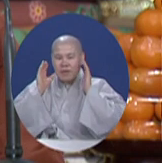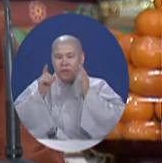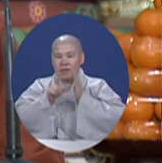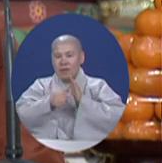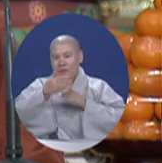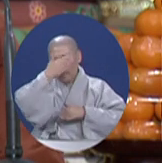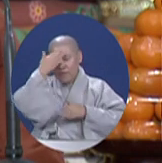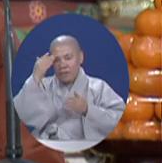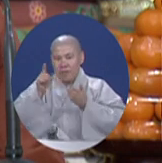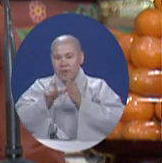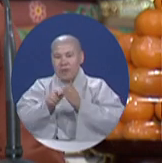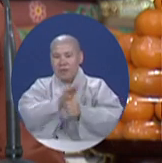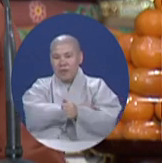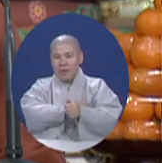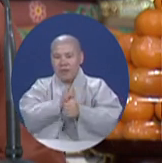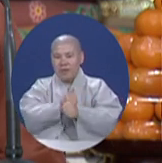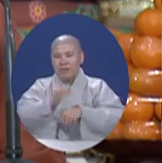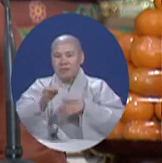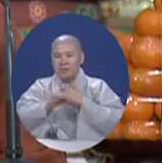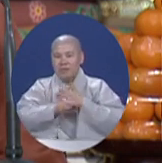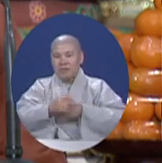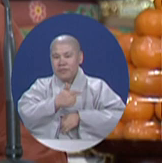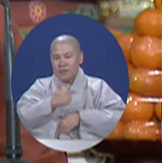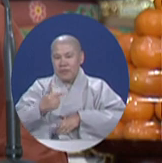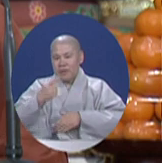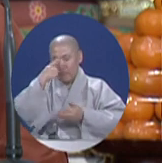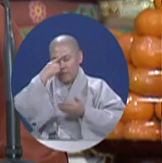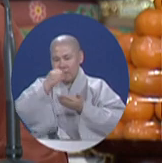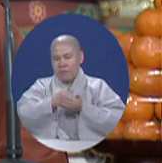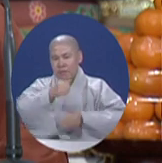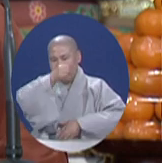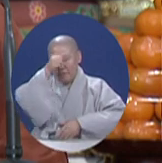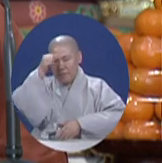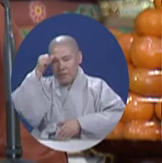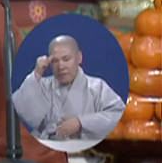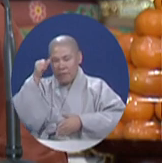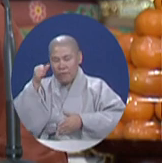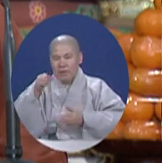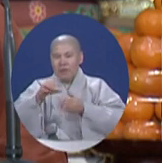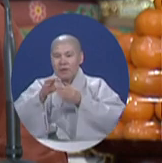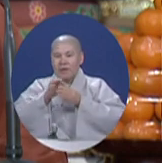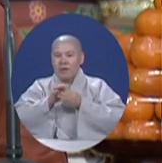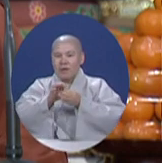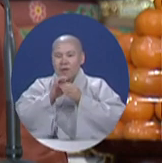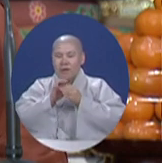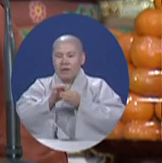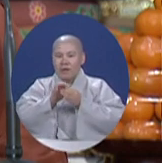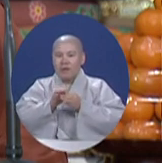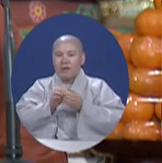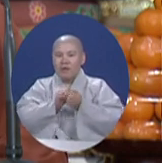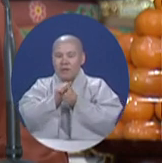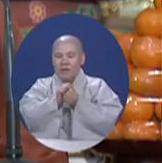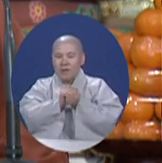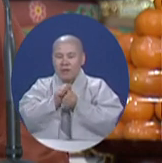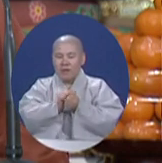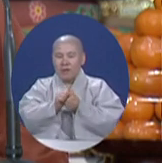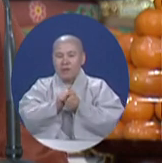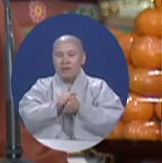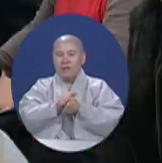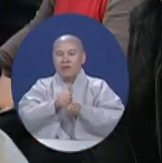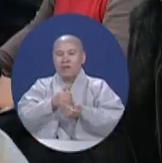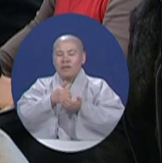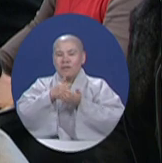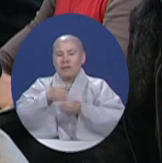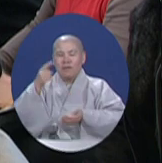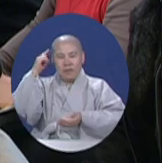나이에 잘하면 그 큰 스님 평생을 통해서 닦은 그 덕과 지혜를 몸에 익힐 수가